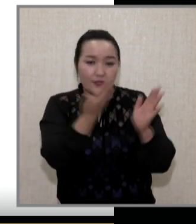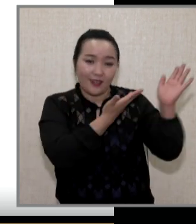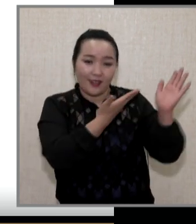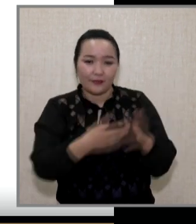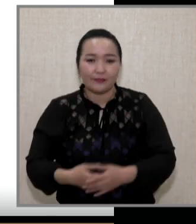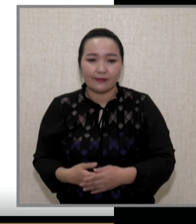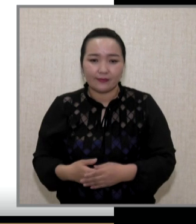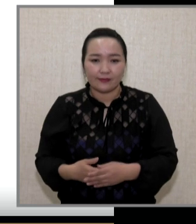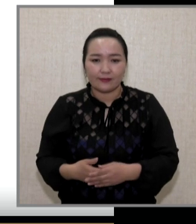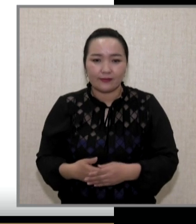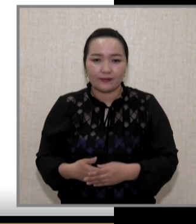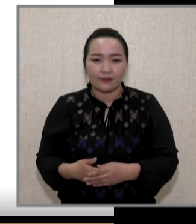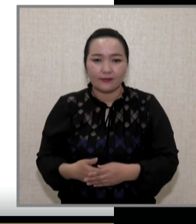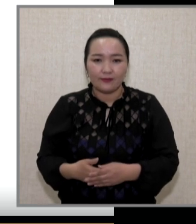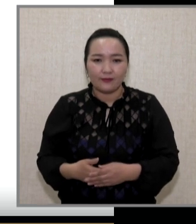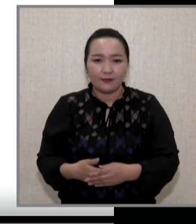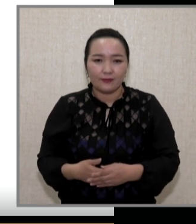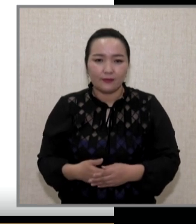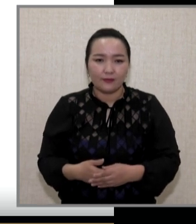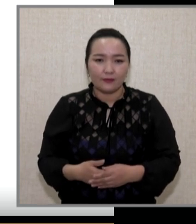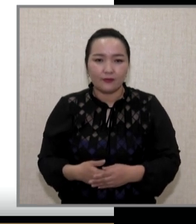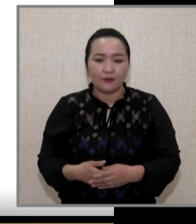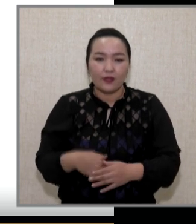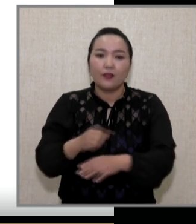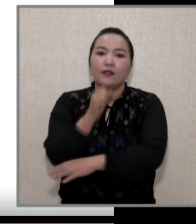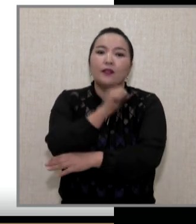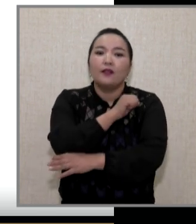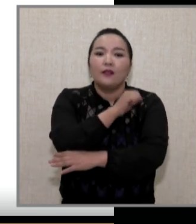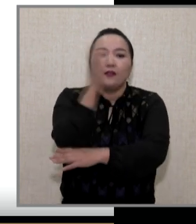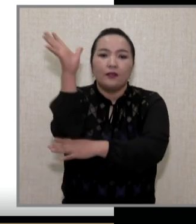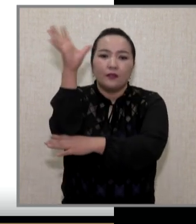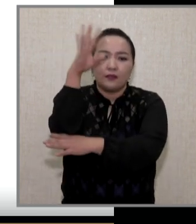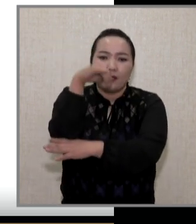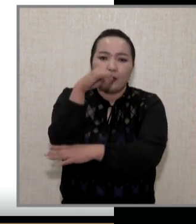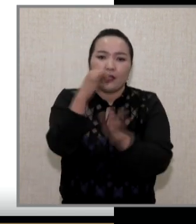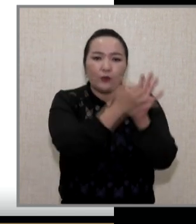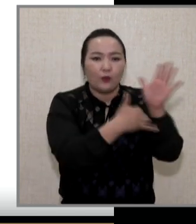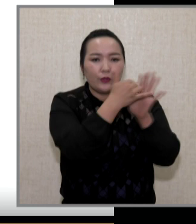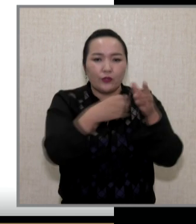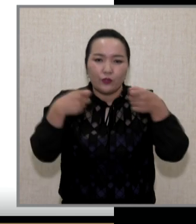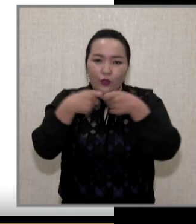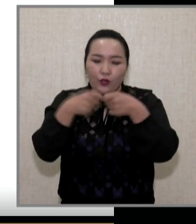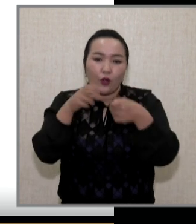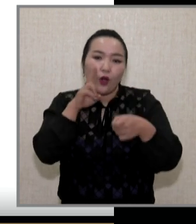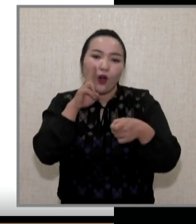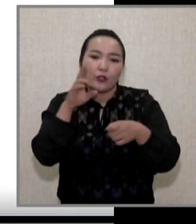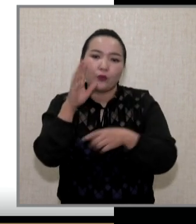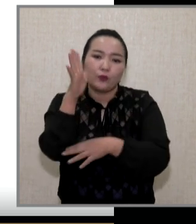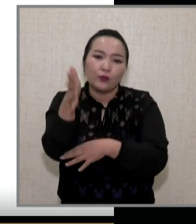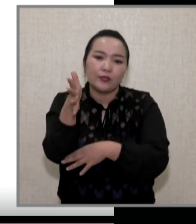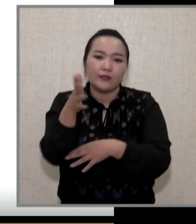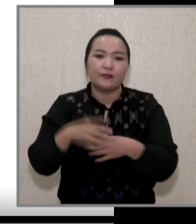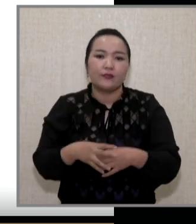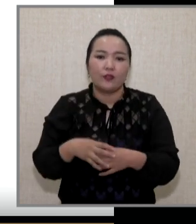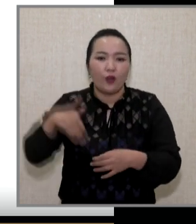дуусдаг жимснүүдээс бас сонгож хэрэглэх нь та бүхний маань бид бас хэрэгтэй байх нэ. За намрын үйлрэл тохирох хоол хүнс маань.